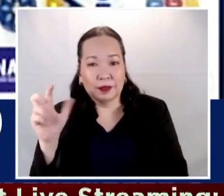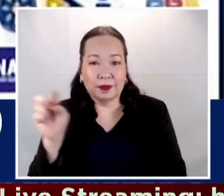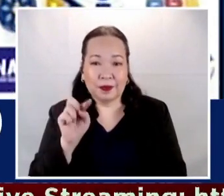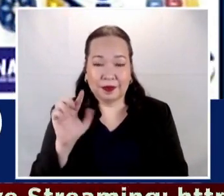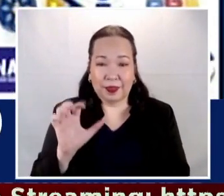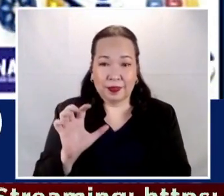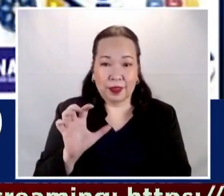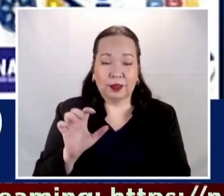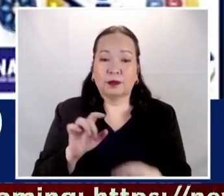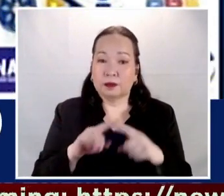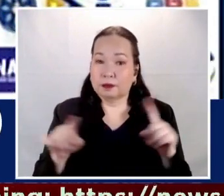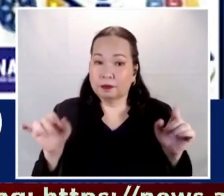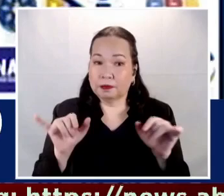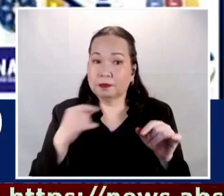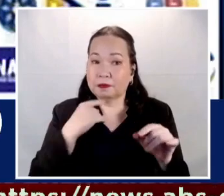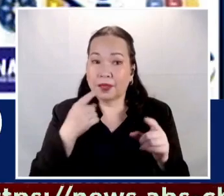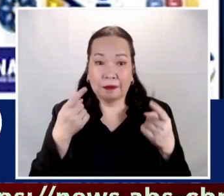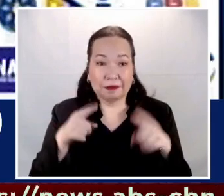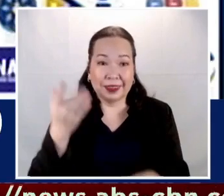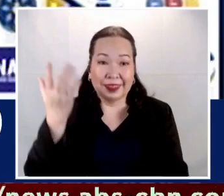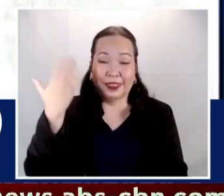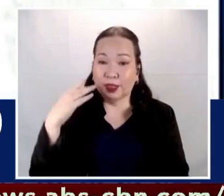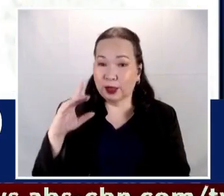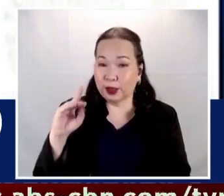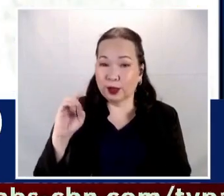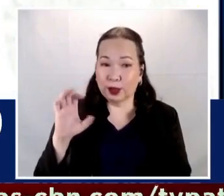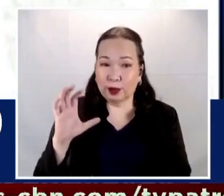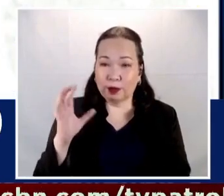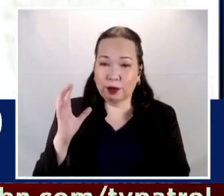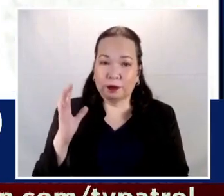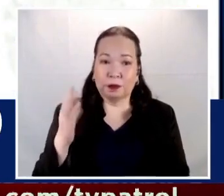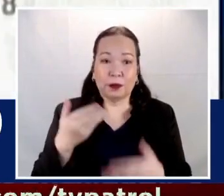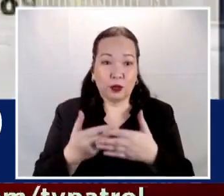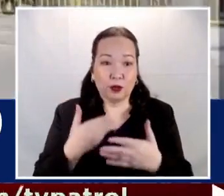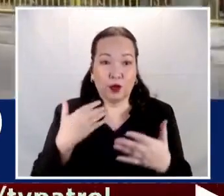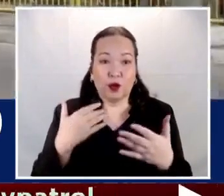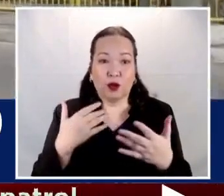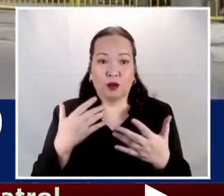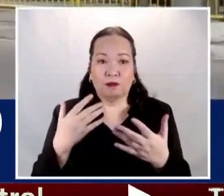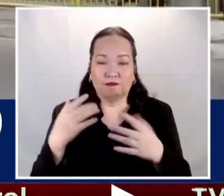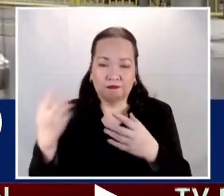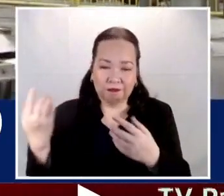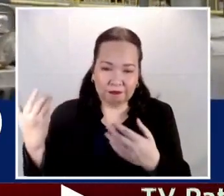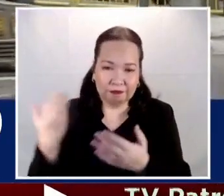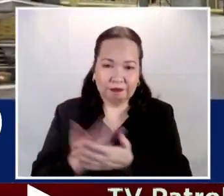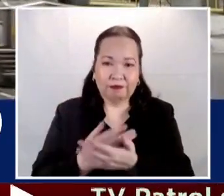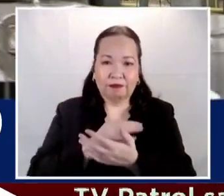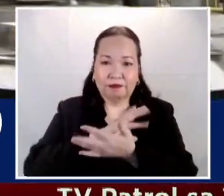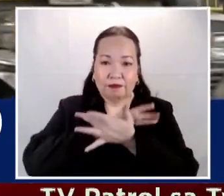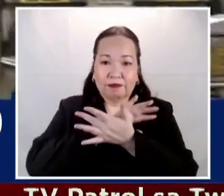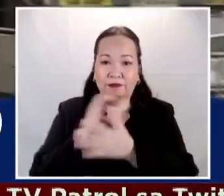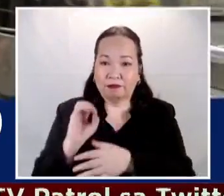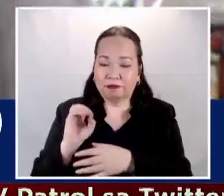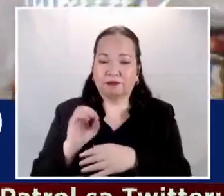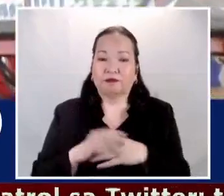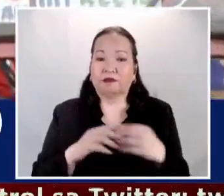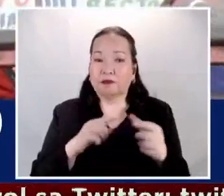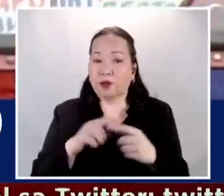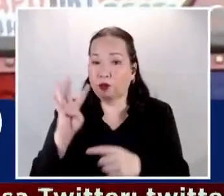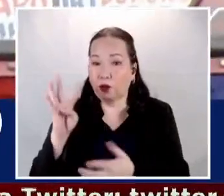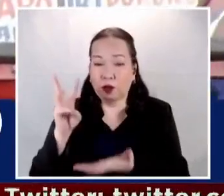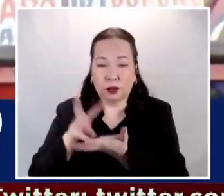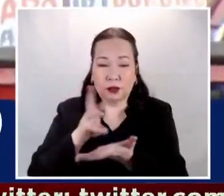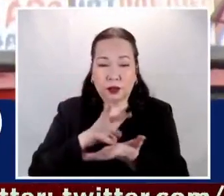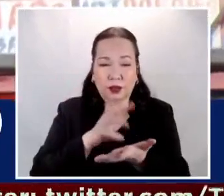na nakita natin noong December last year bago pumasok yung Omicron. Apat na lungsod sa Luzon ang maituturing